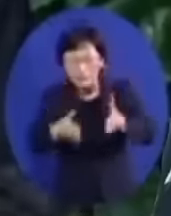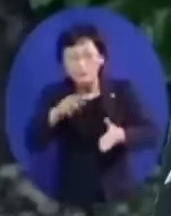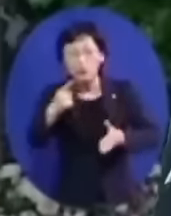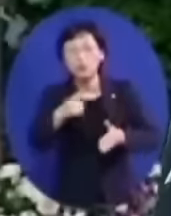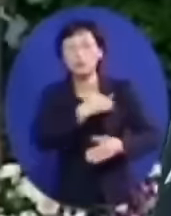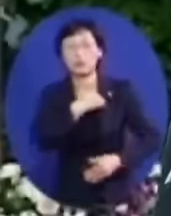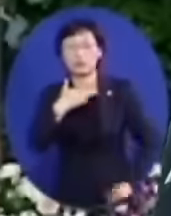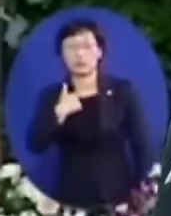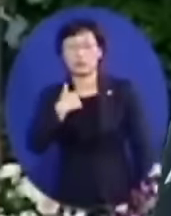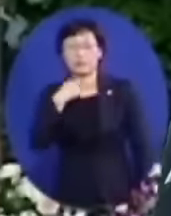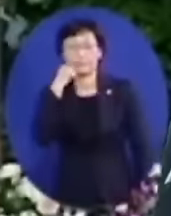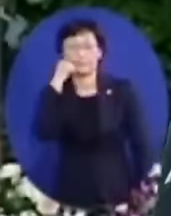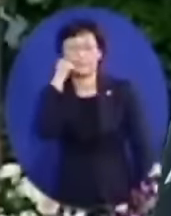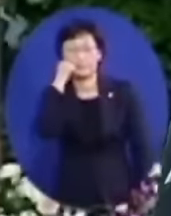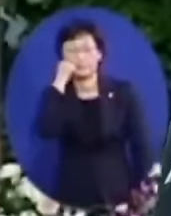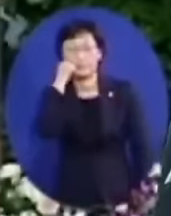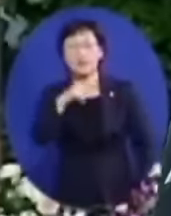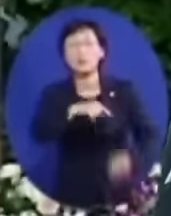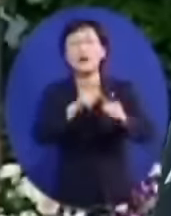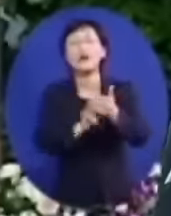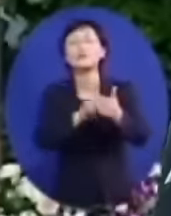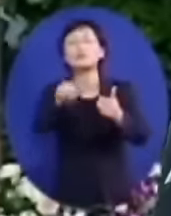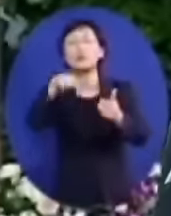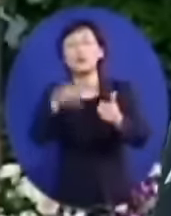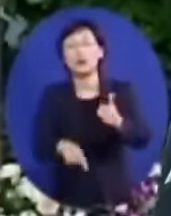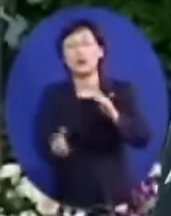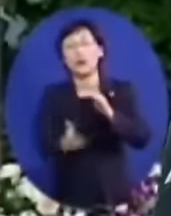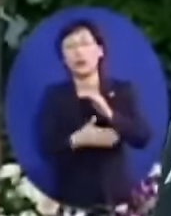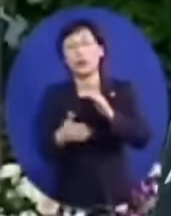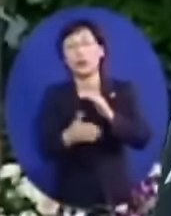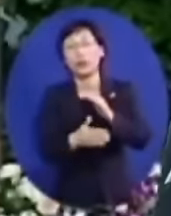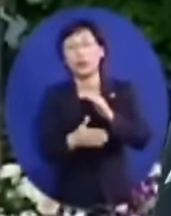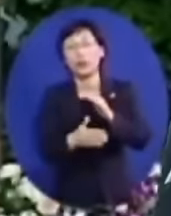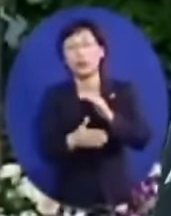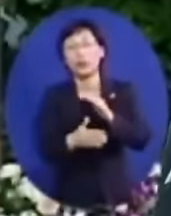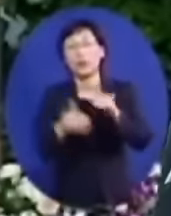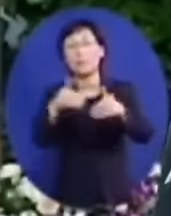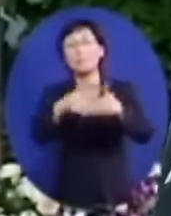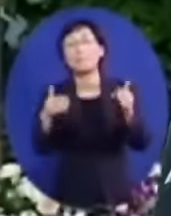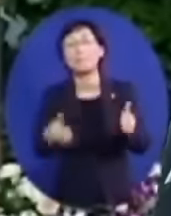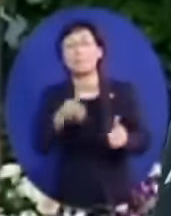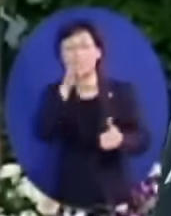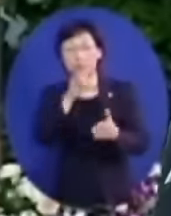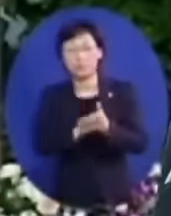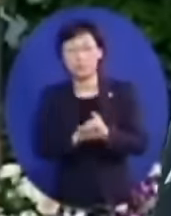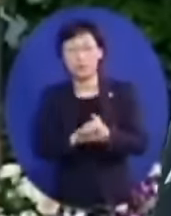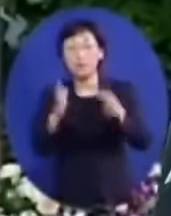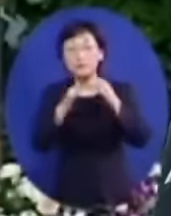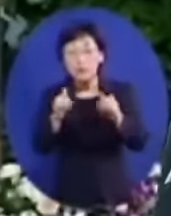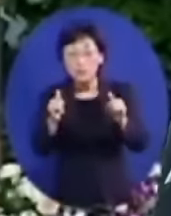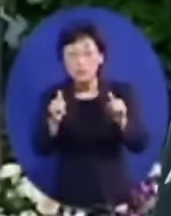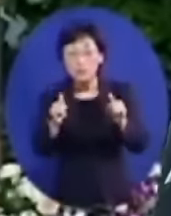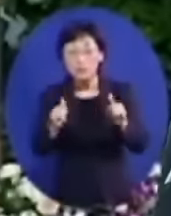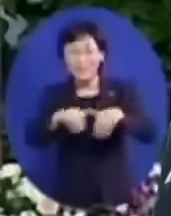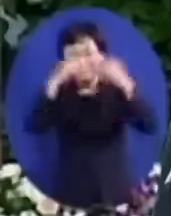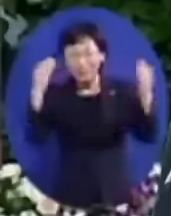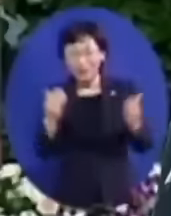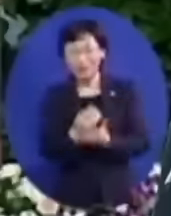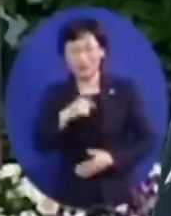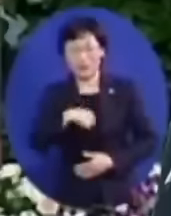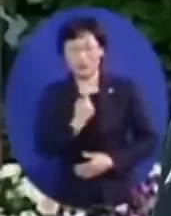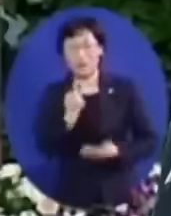없는 우리 마음속에 텅 빈 웅덩이가 있습니다. 사람이 다 자기를